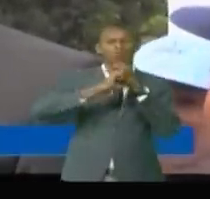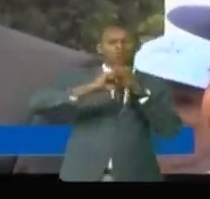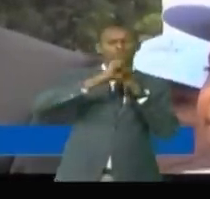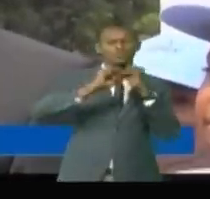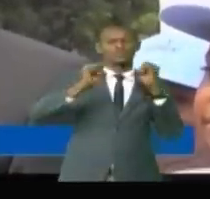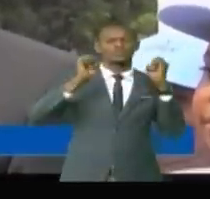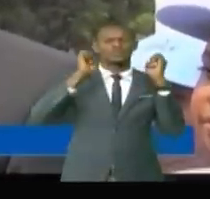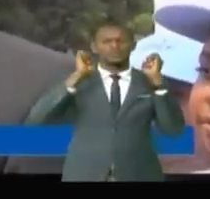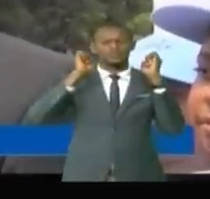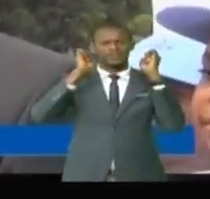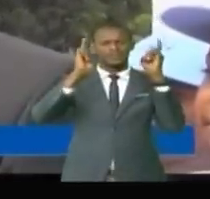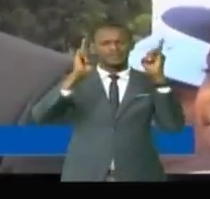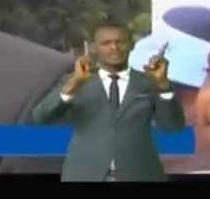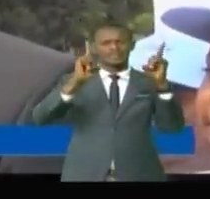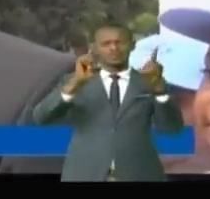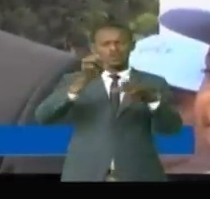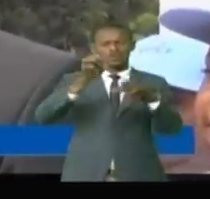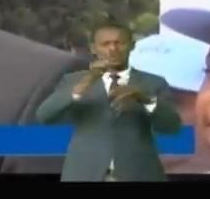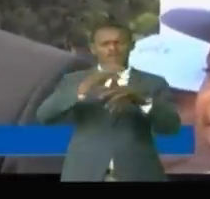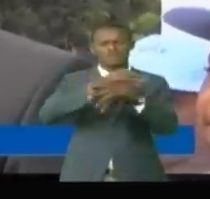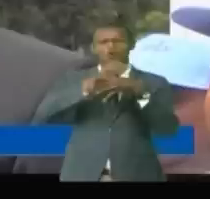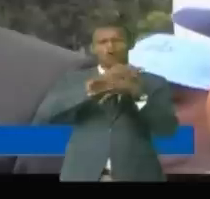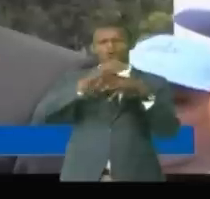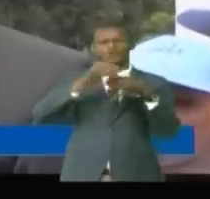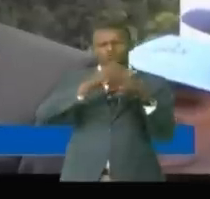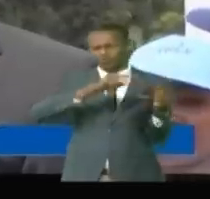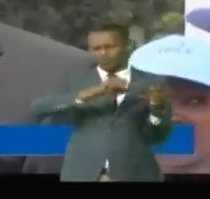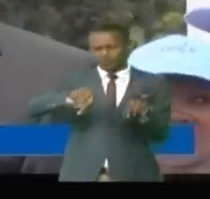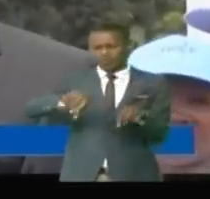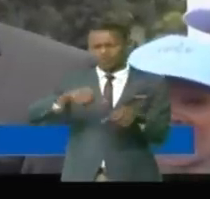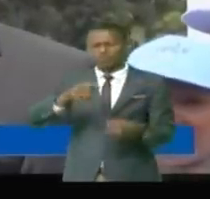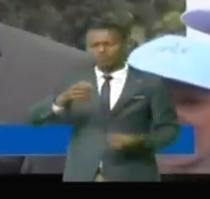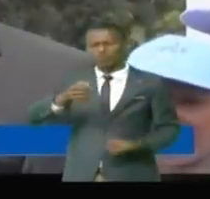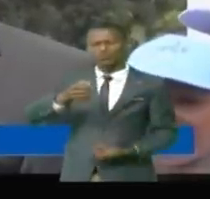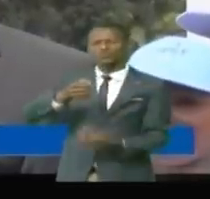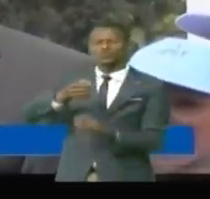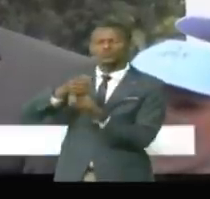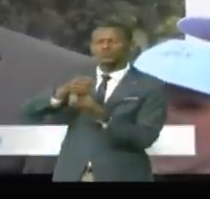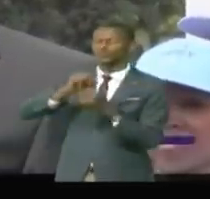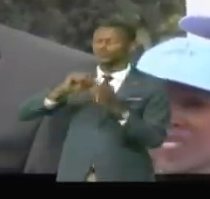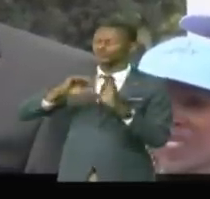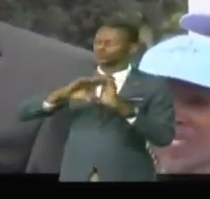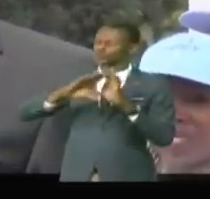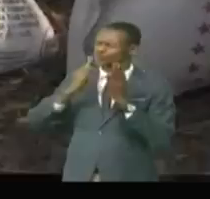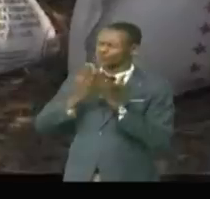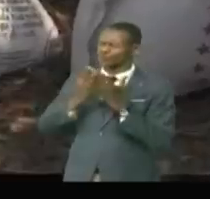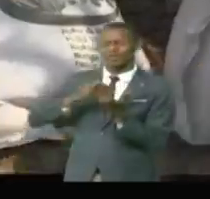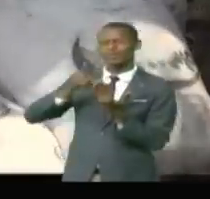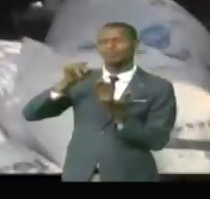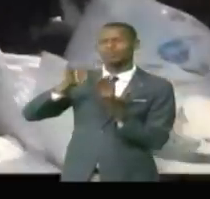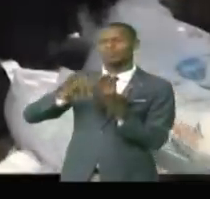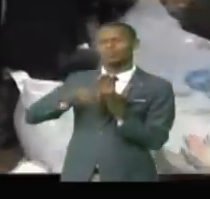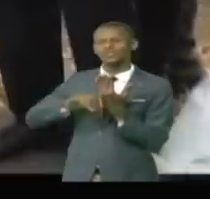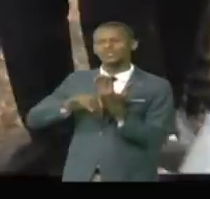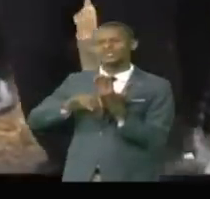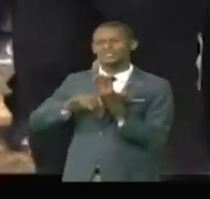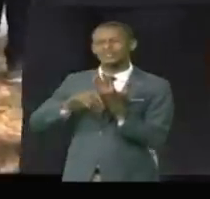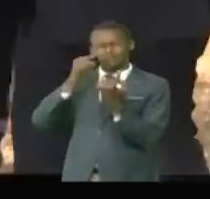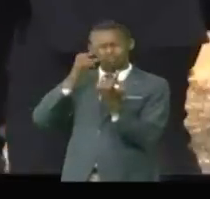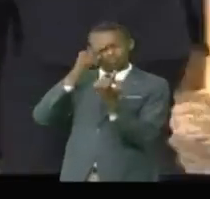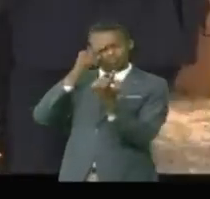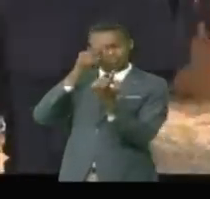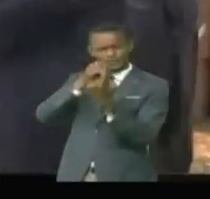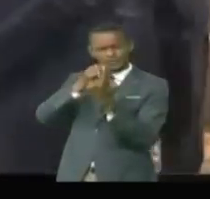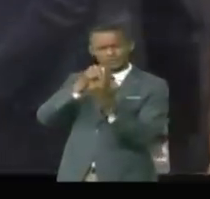pour appuyer tout processus qui vise l'amélioration de l'éducation et le bien-être de l'enfant